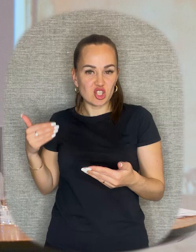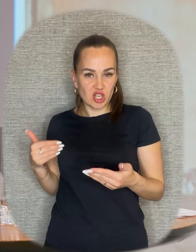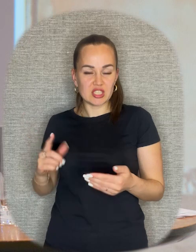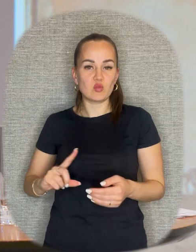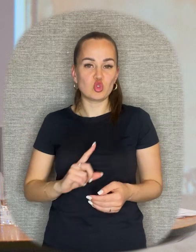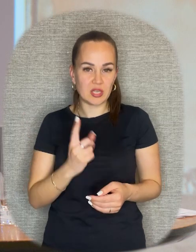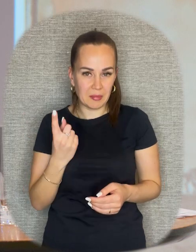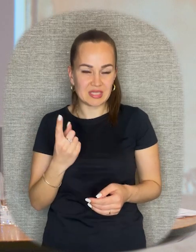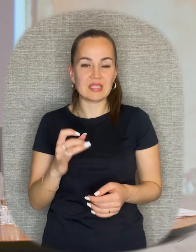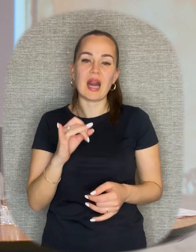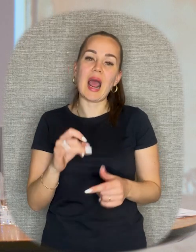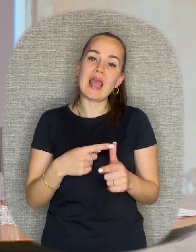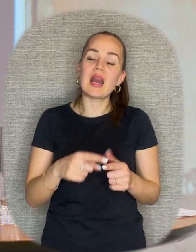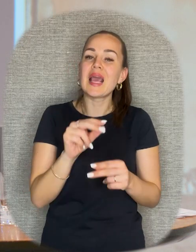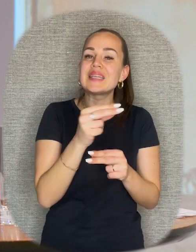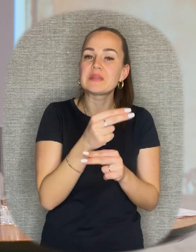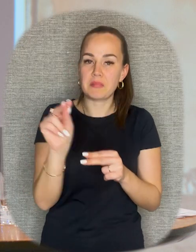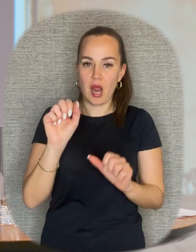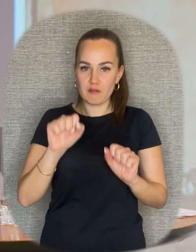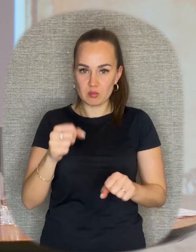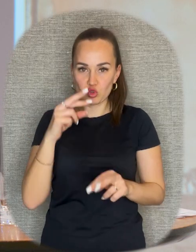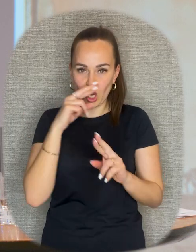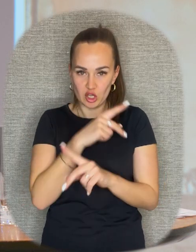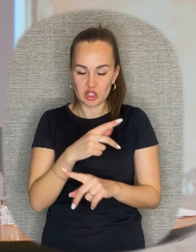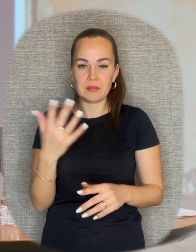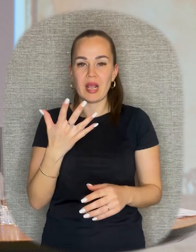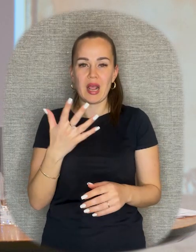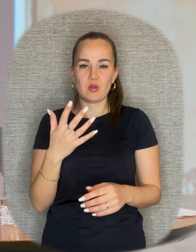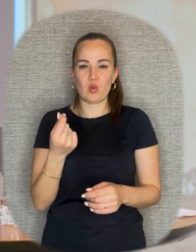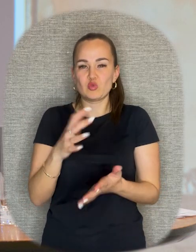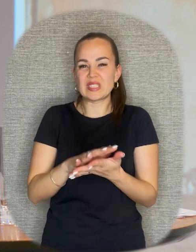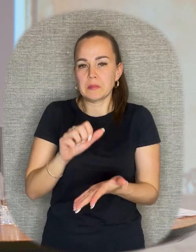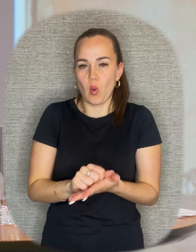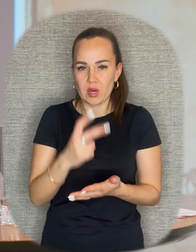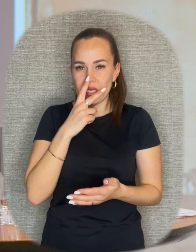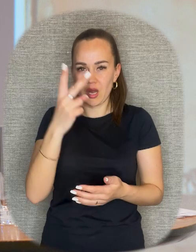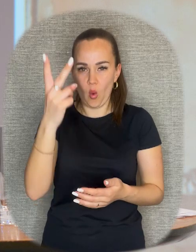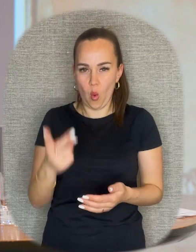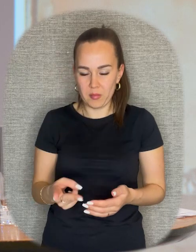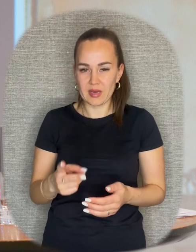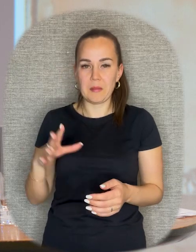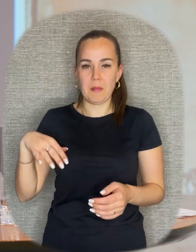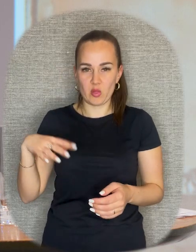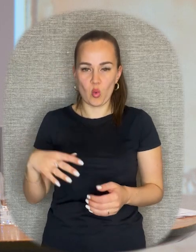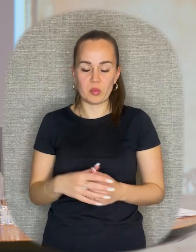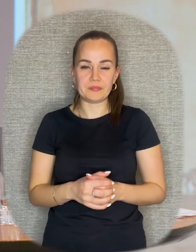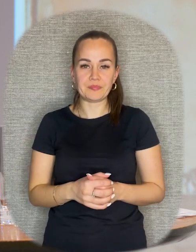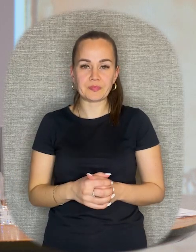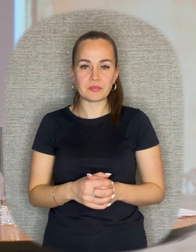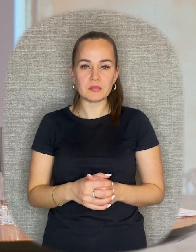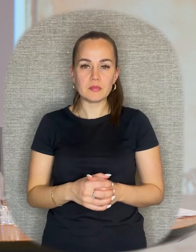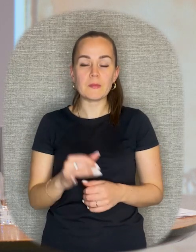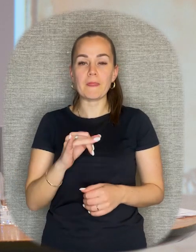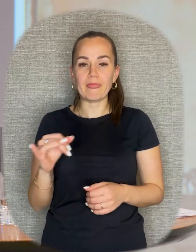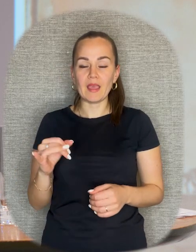предшествующие мастера или исправить ошибки которые исказили облик их сооружений в